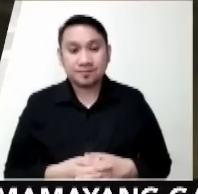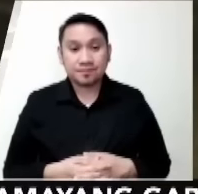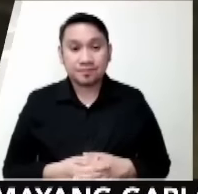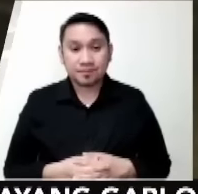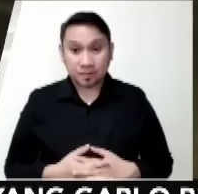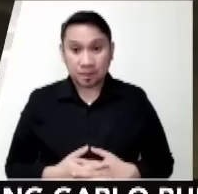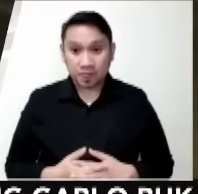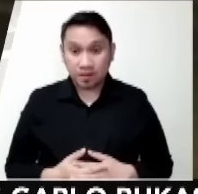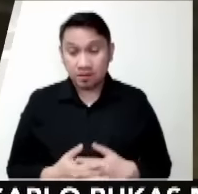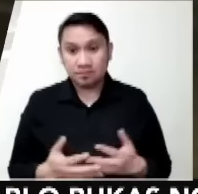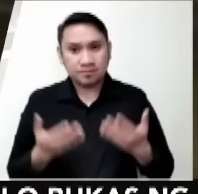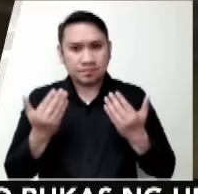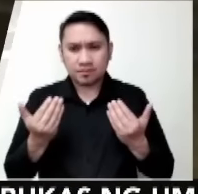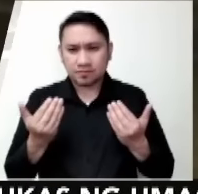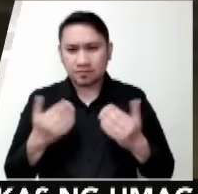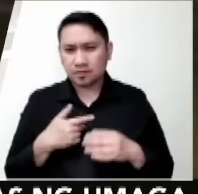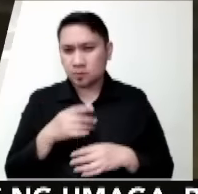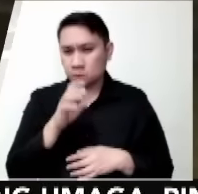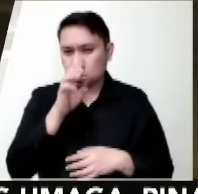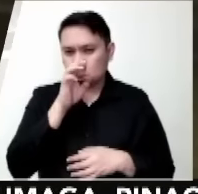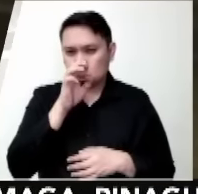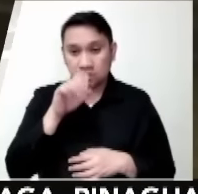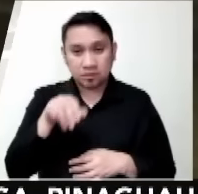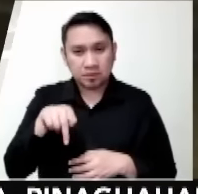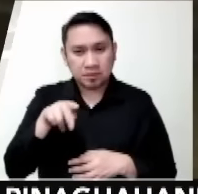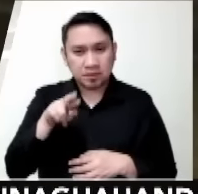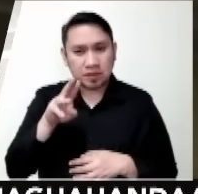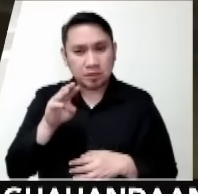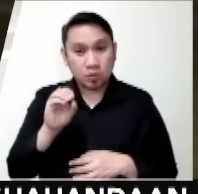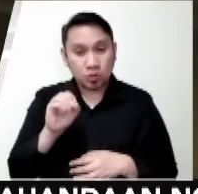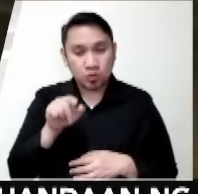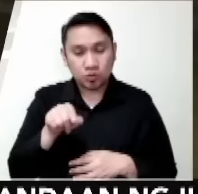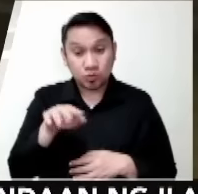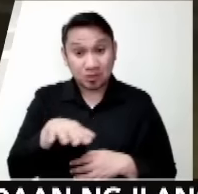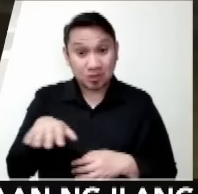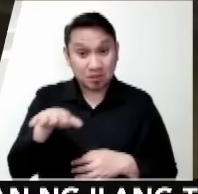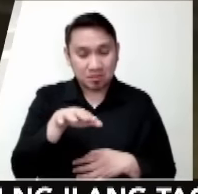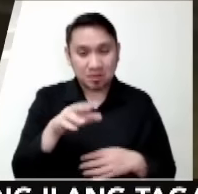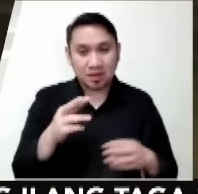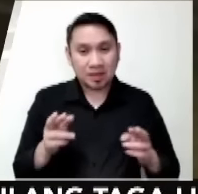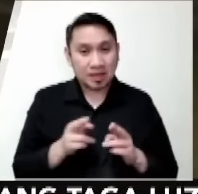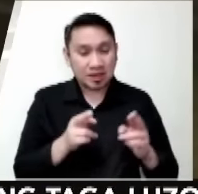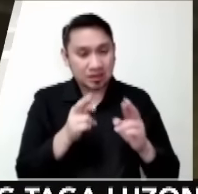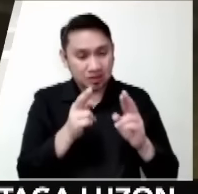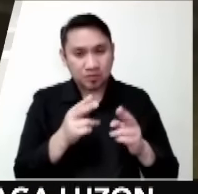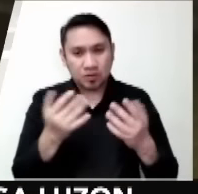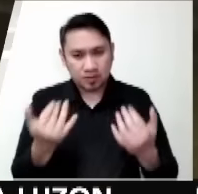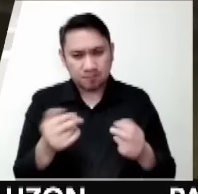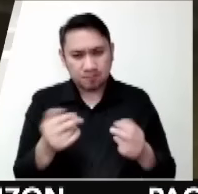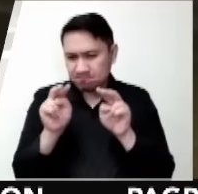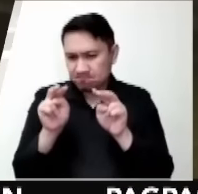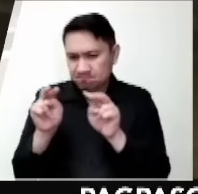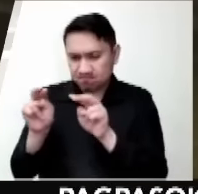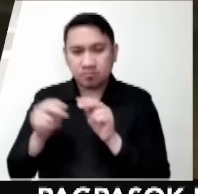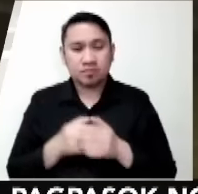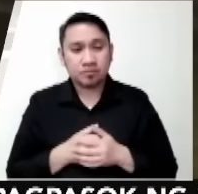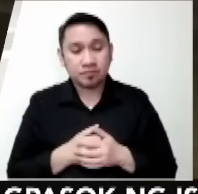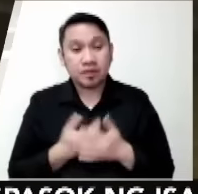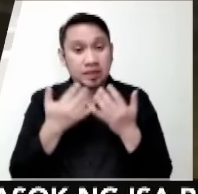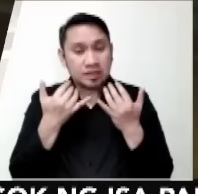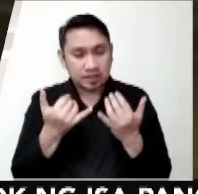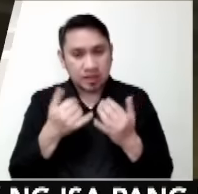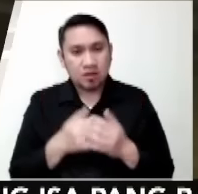Vicky, sa ngayon mahigpit ang monitoring ng PDRRMO sa mga major river systems sa probinsya ng Pangasinan. Samantala, mahigpit din ipinapatupad